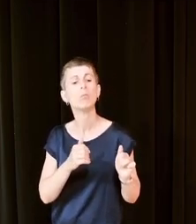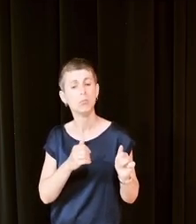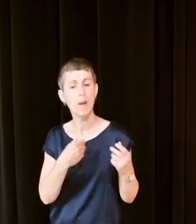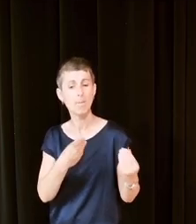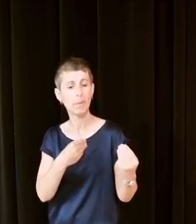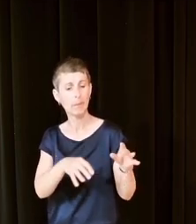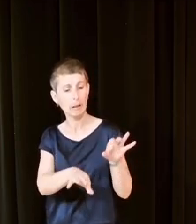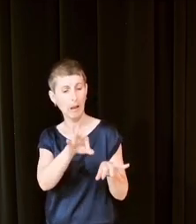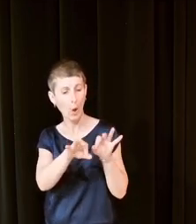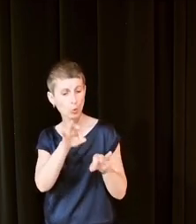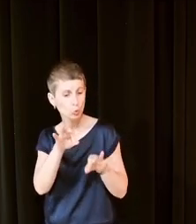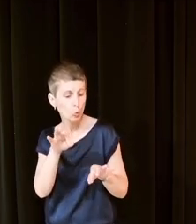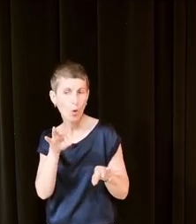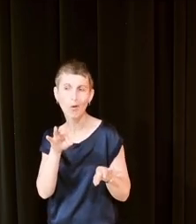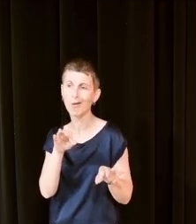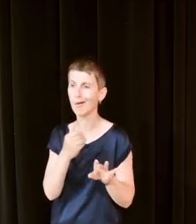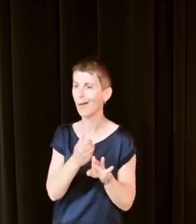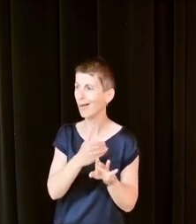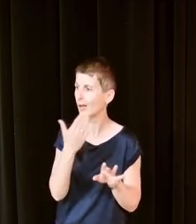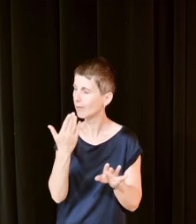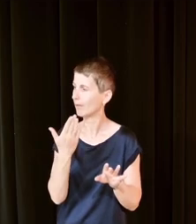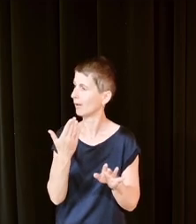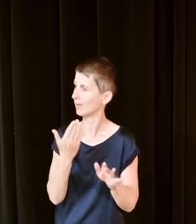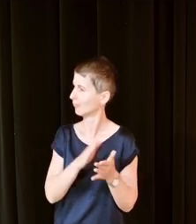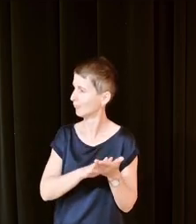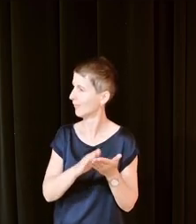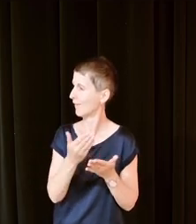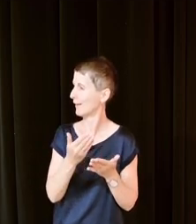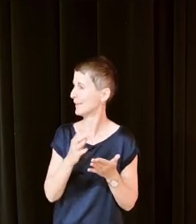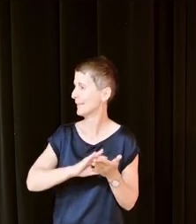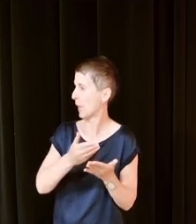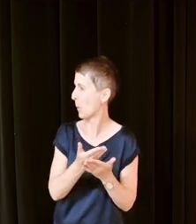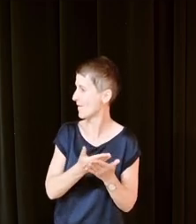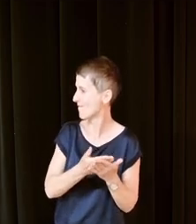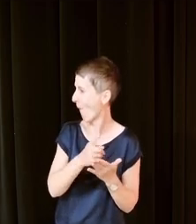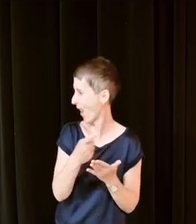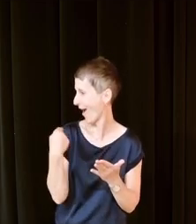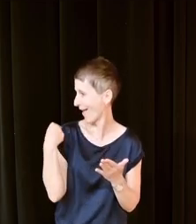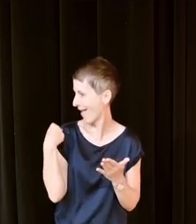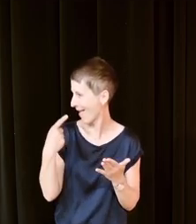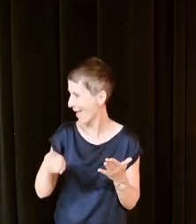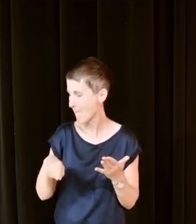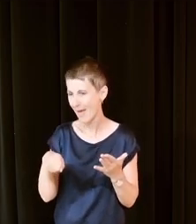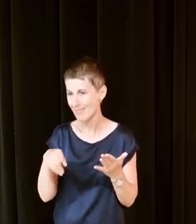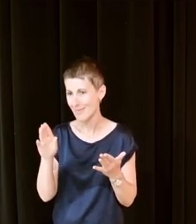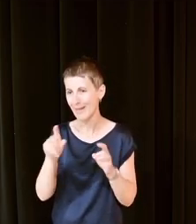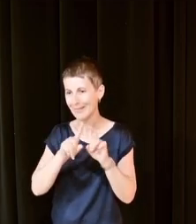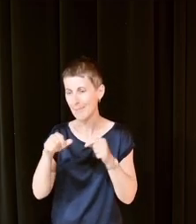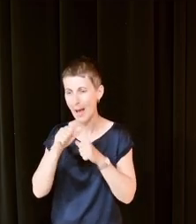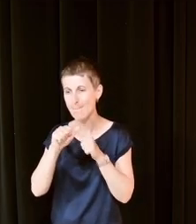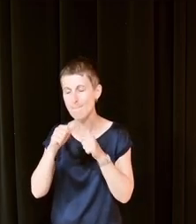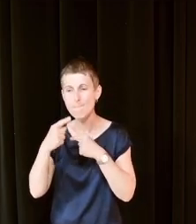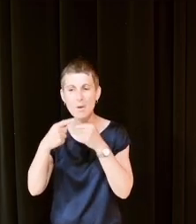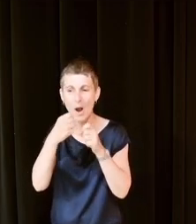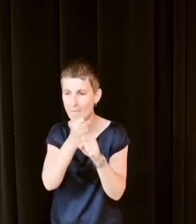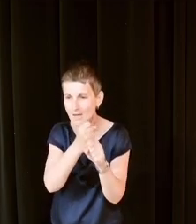da knüpfe ich wieder sehr, ich habe gerade zu Ihnen gesagt, war eine Steilvorlage, also wirklich vielen Dank für Ihren Vortrag auch. Also wie nehmen wir einen Menschen eigentlich wahr?